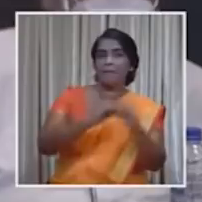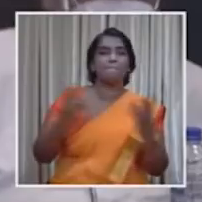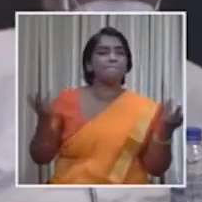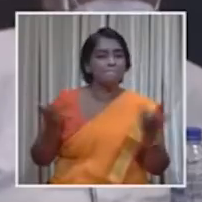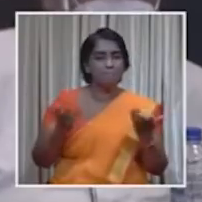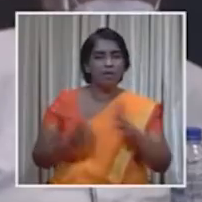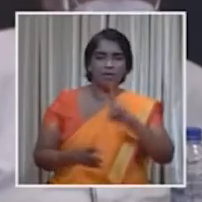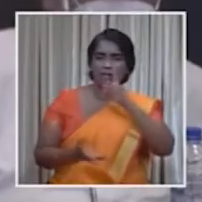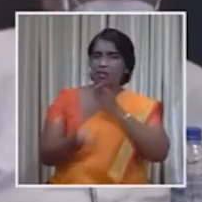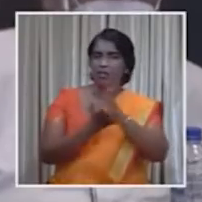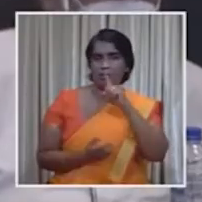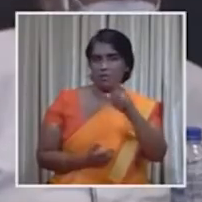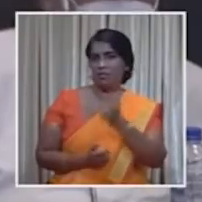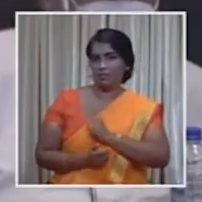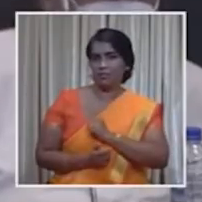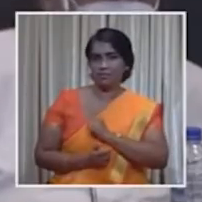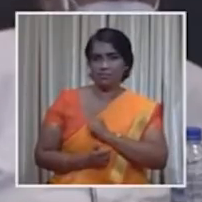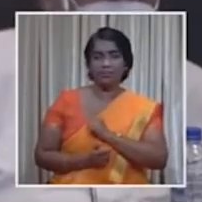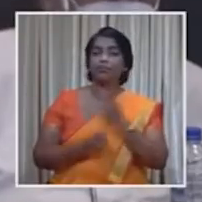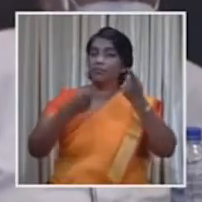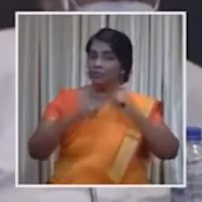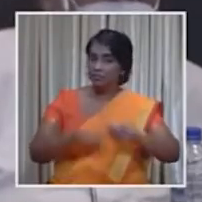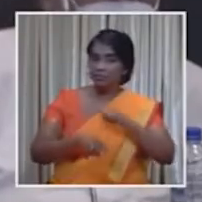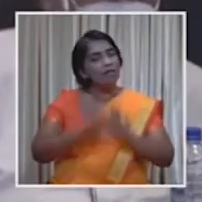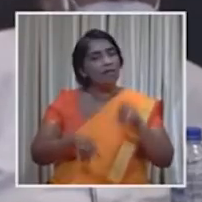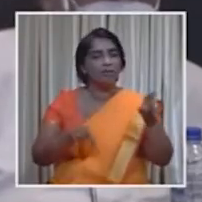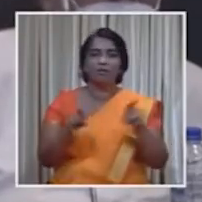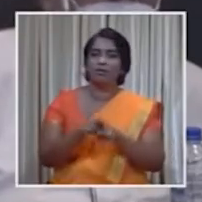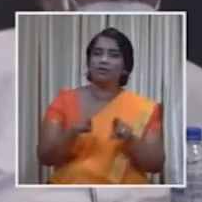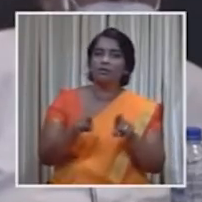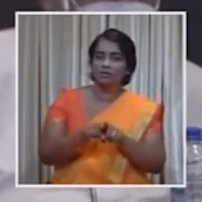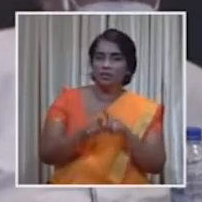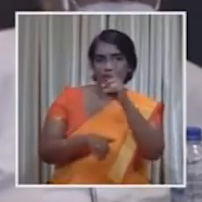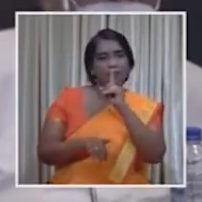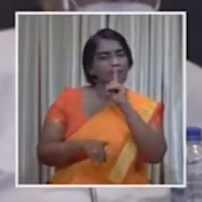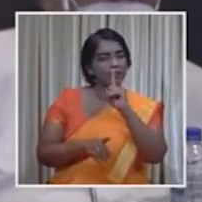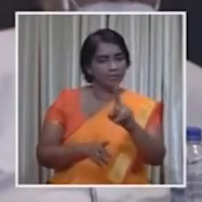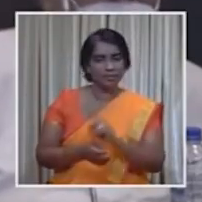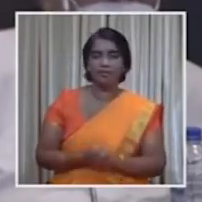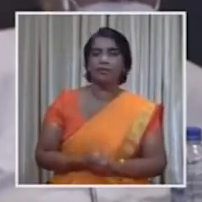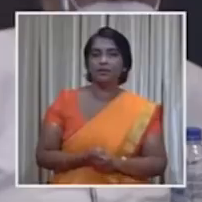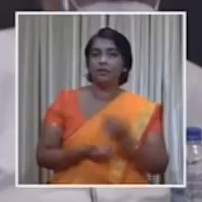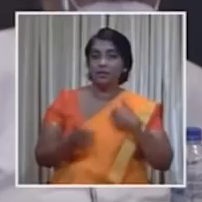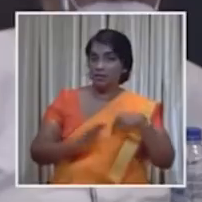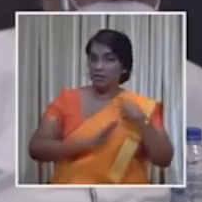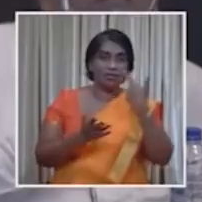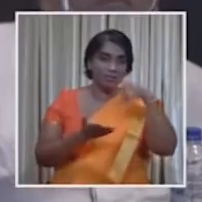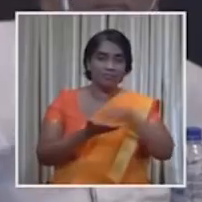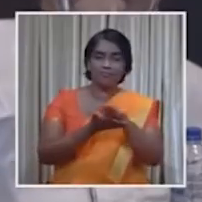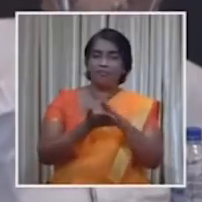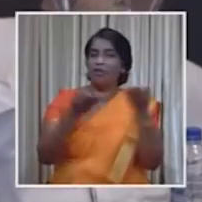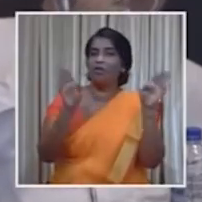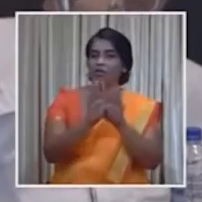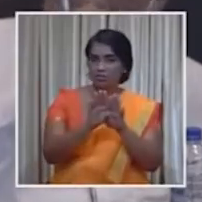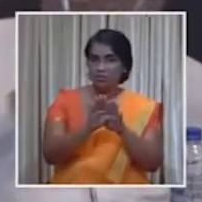ප්‍රෝඩාව කාටද කරන්න කියලා අපි අහන්න කැමති. ඊළඟට අවසාන වශයෙන් තව එකක් කියන්න කැමති. දැන් අපේ රටේ පිරිපහදුව